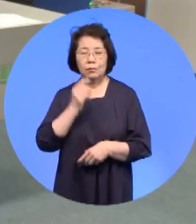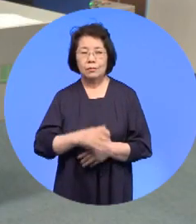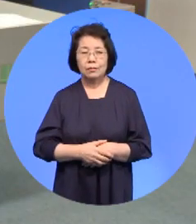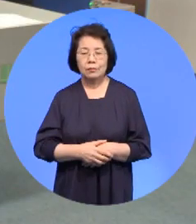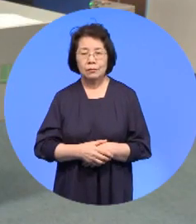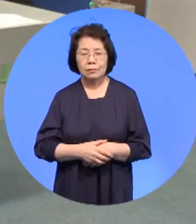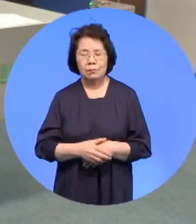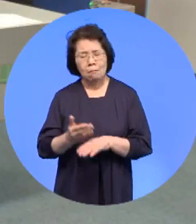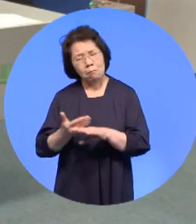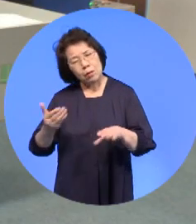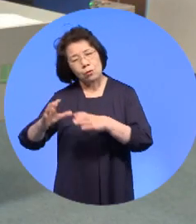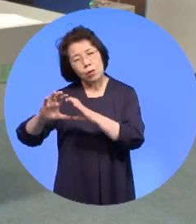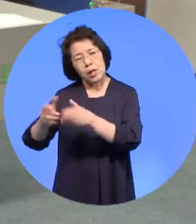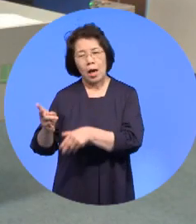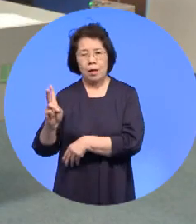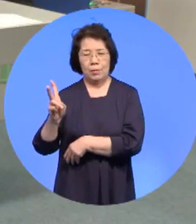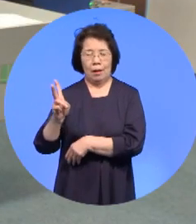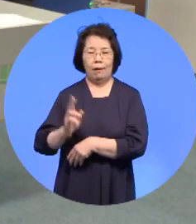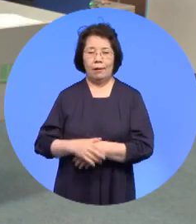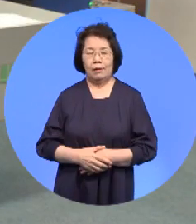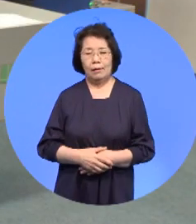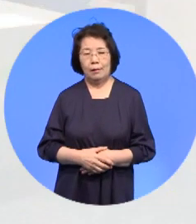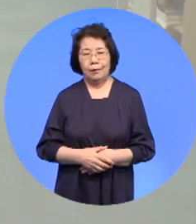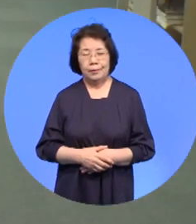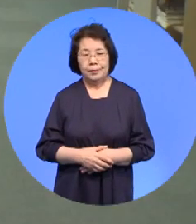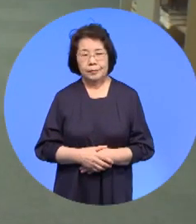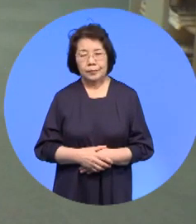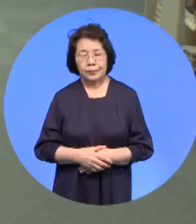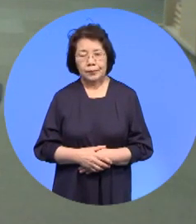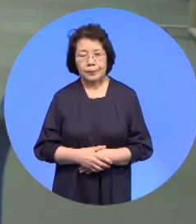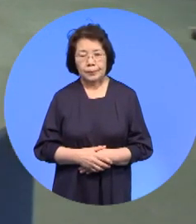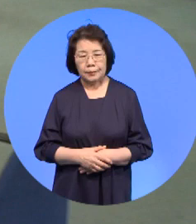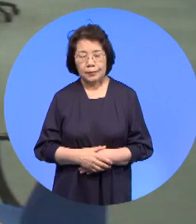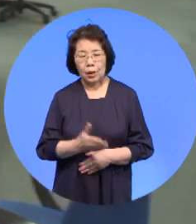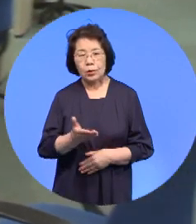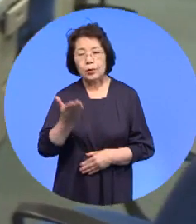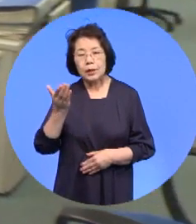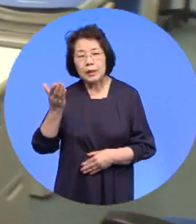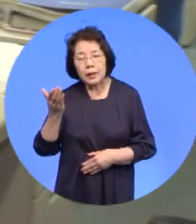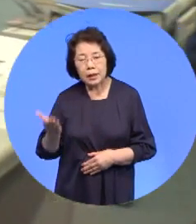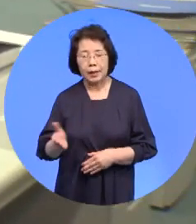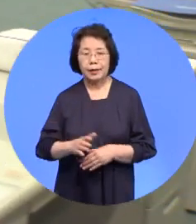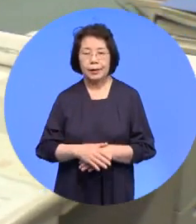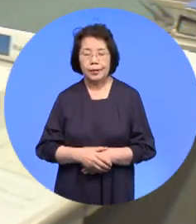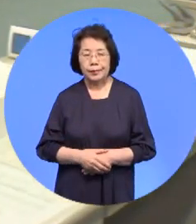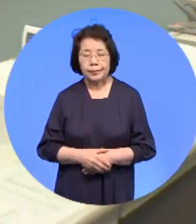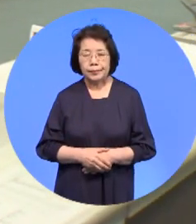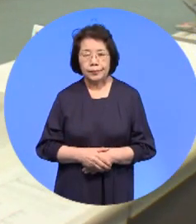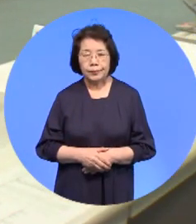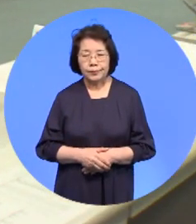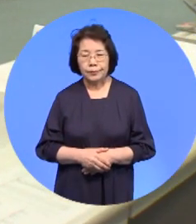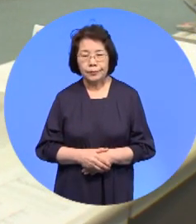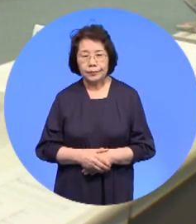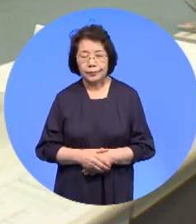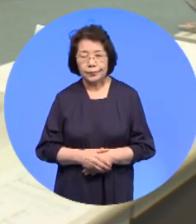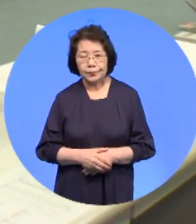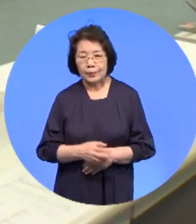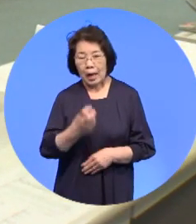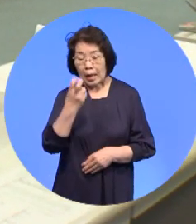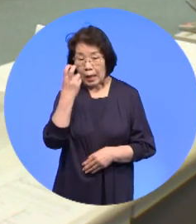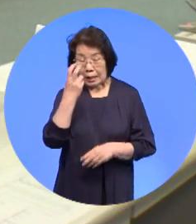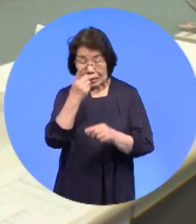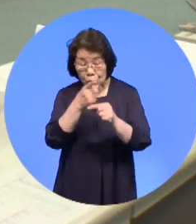sf の世界ですてみたいな桜さて射水さんに案内され次にやってきたのは